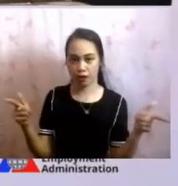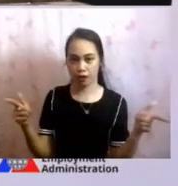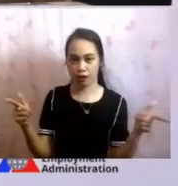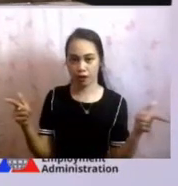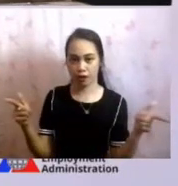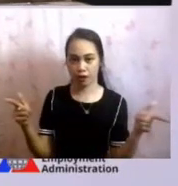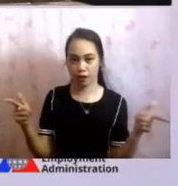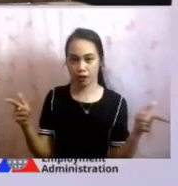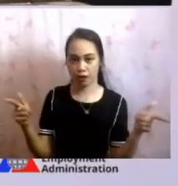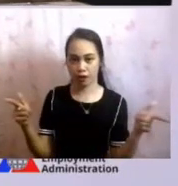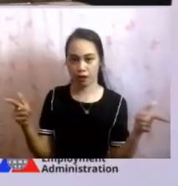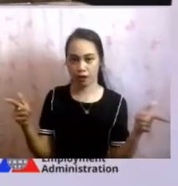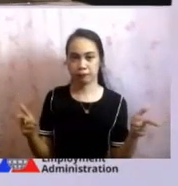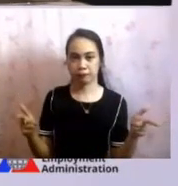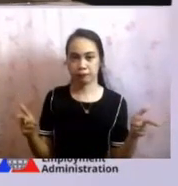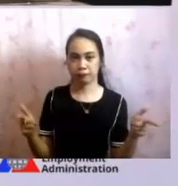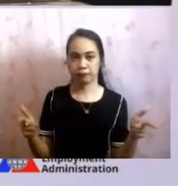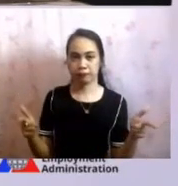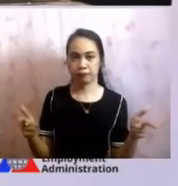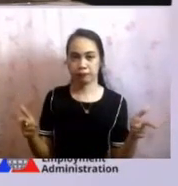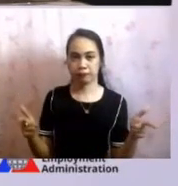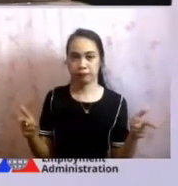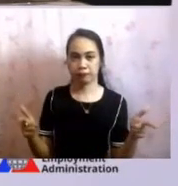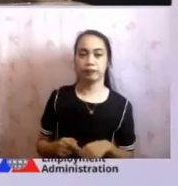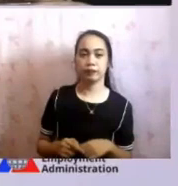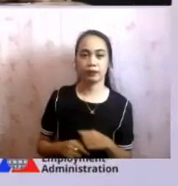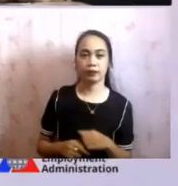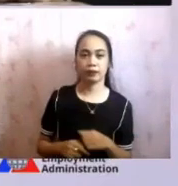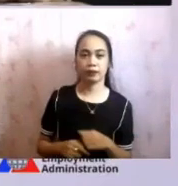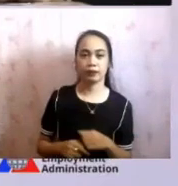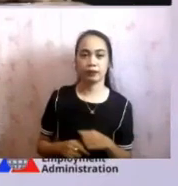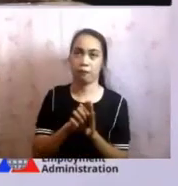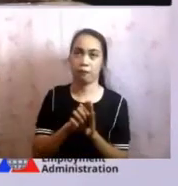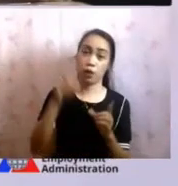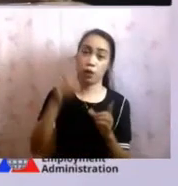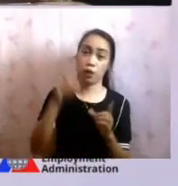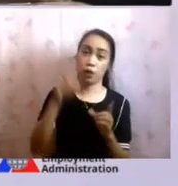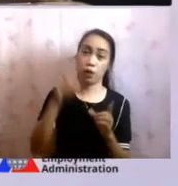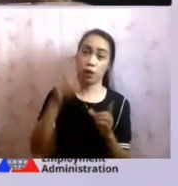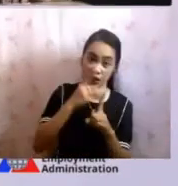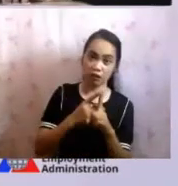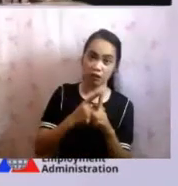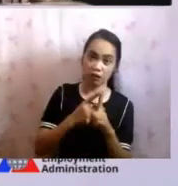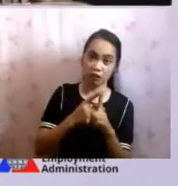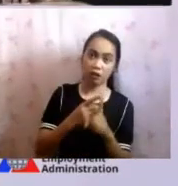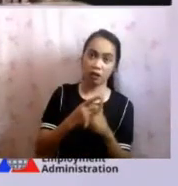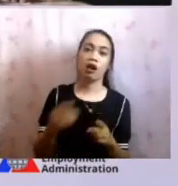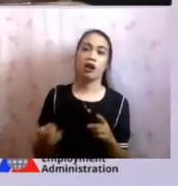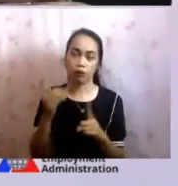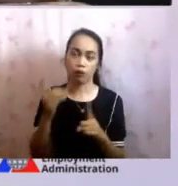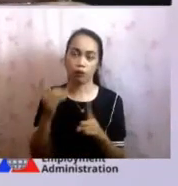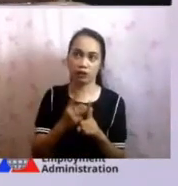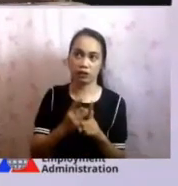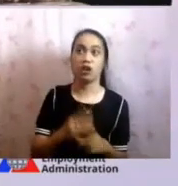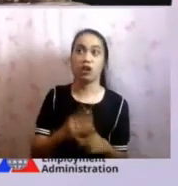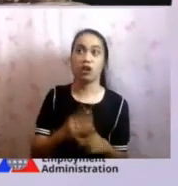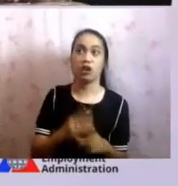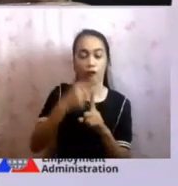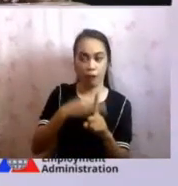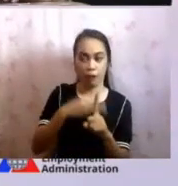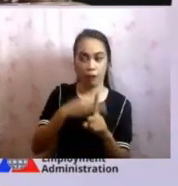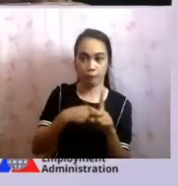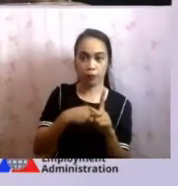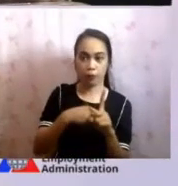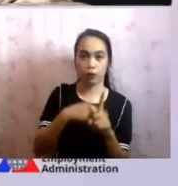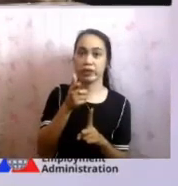na siya pareha sa Monday, pero ang nakabutang gihapon dito nga date is sa Monday, which is very wrong gihapon, guys. So the